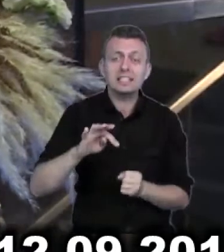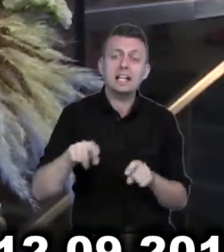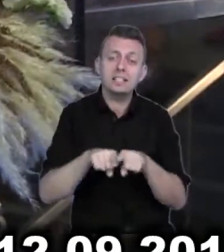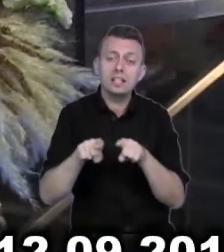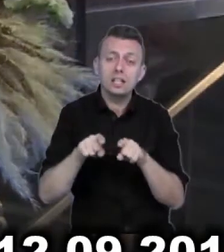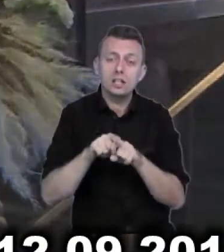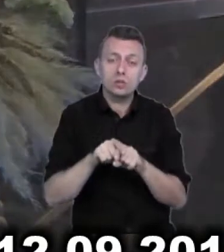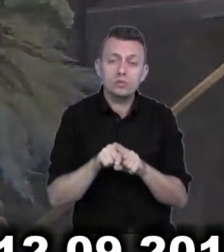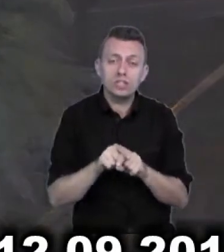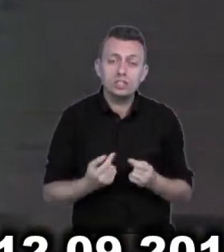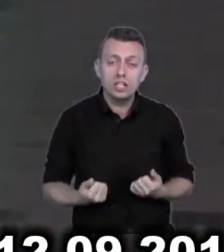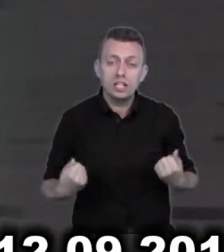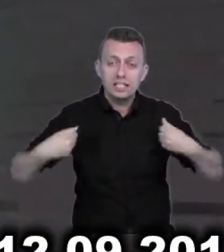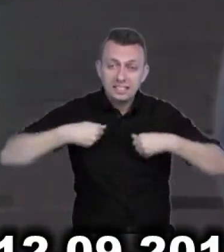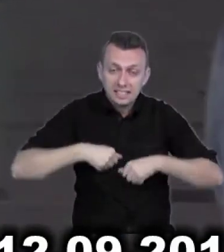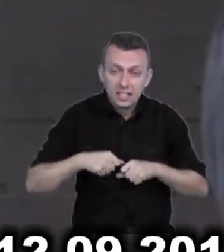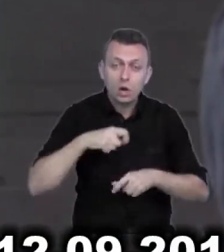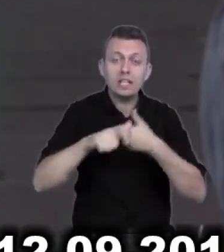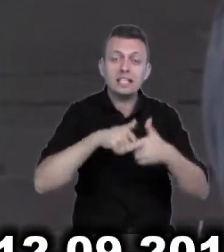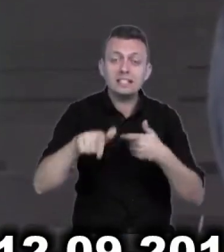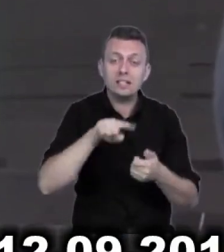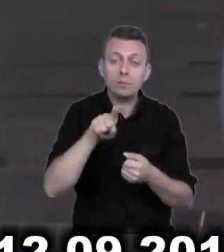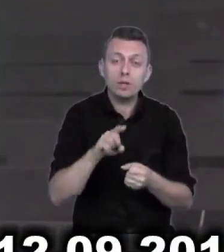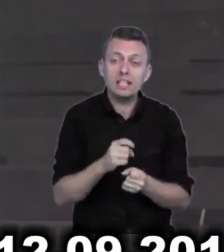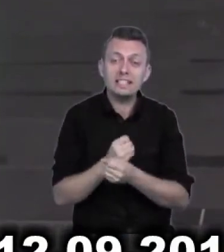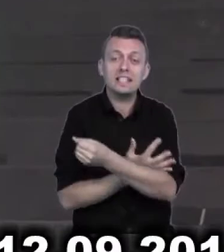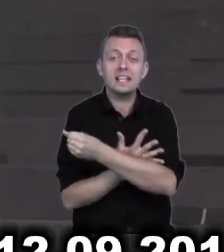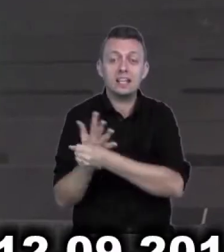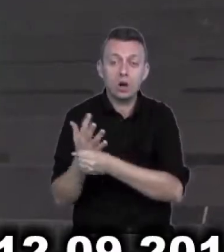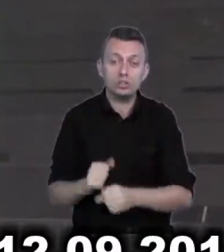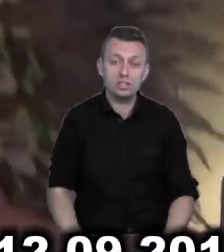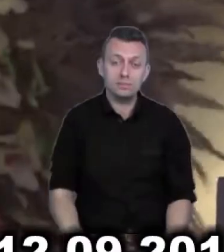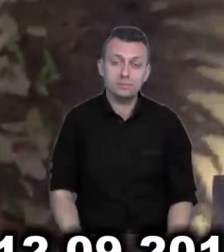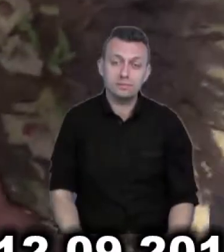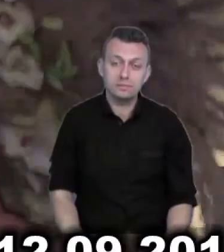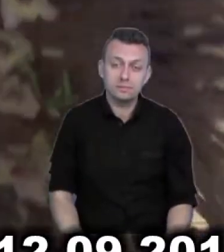w których mogliśmy znaleźć motywy angielskie oraz elementy epoki, w której żył poeta.